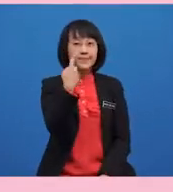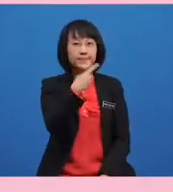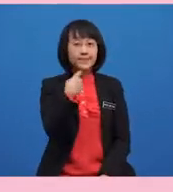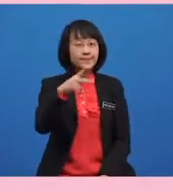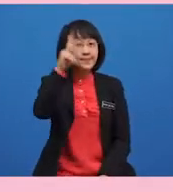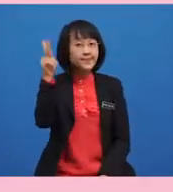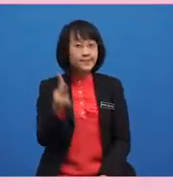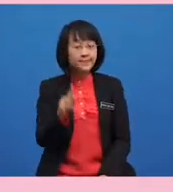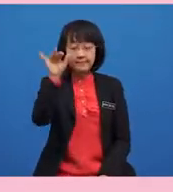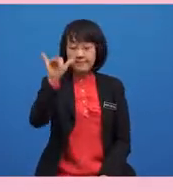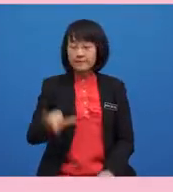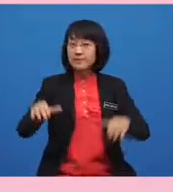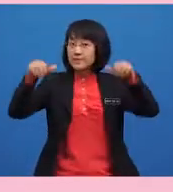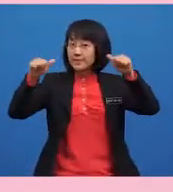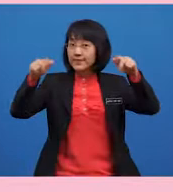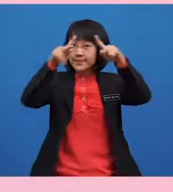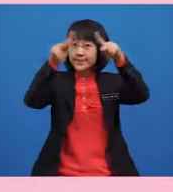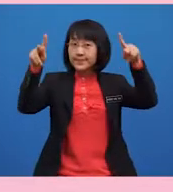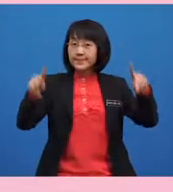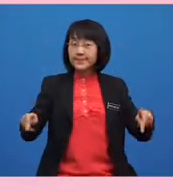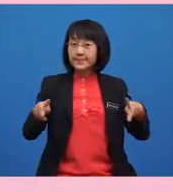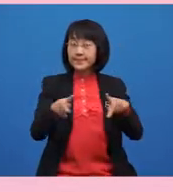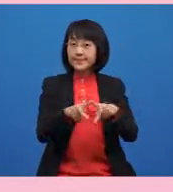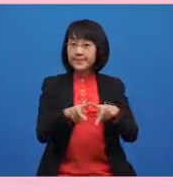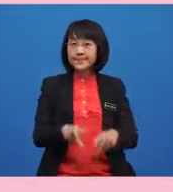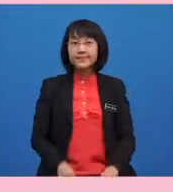siapakah yang memegang poster